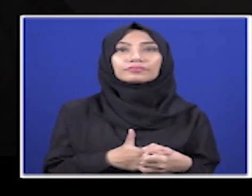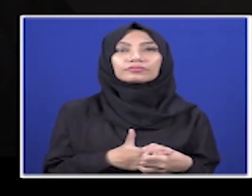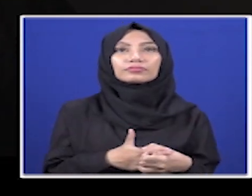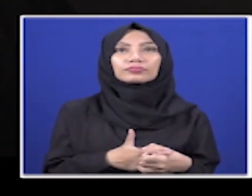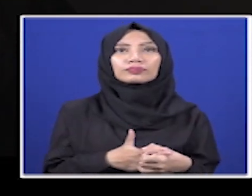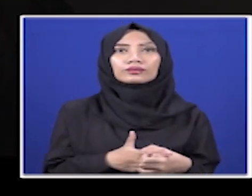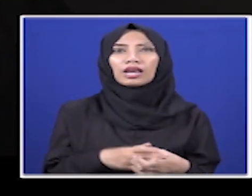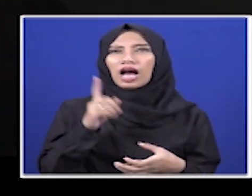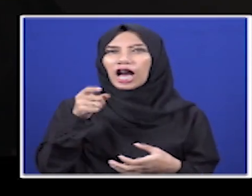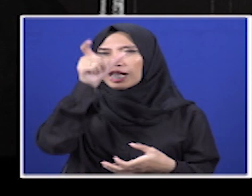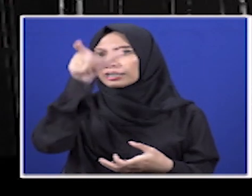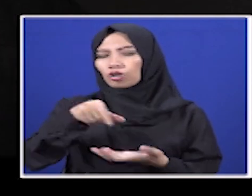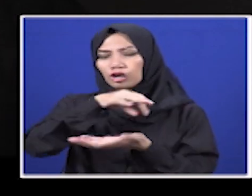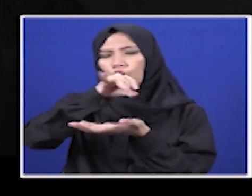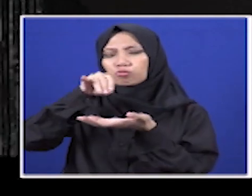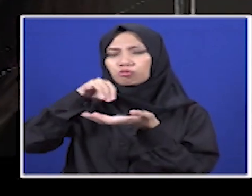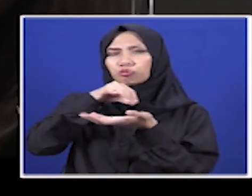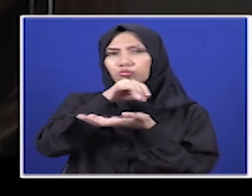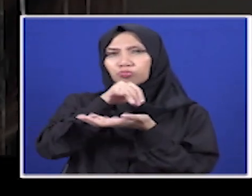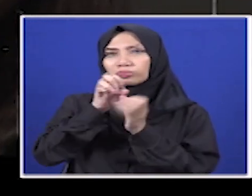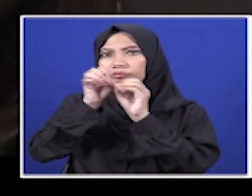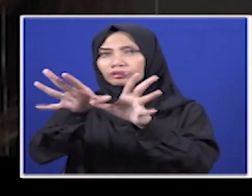ada yang guna-guna yang usahakan